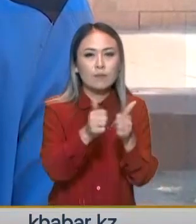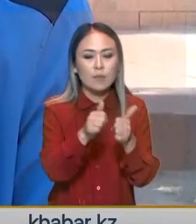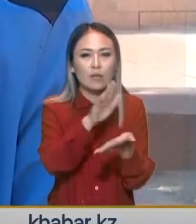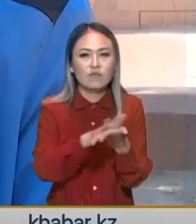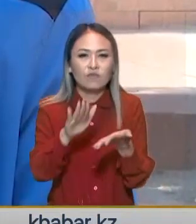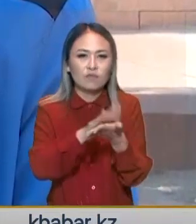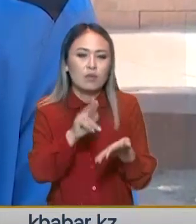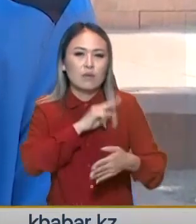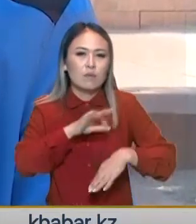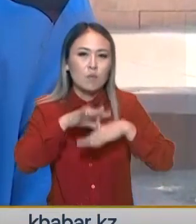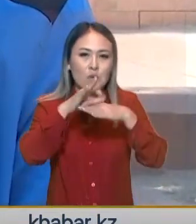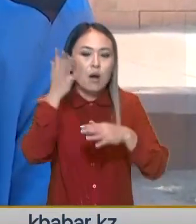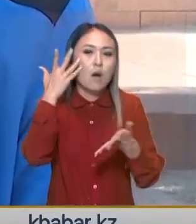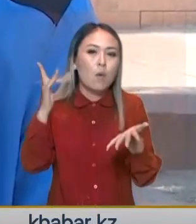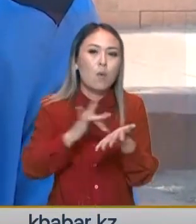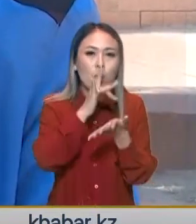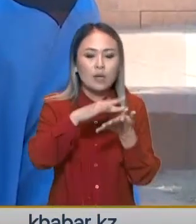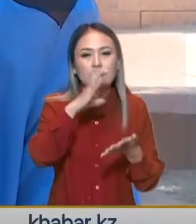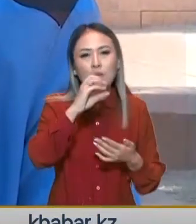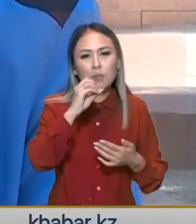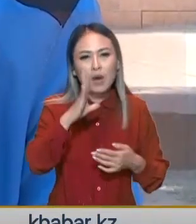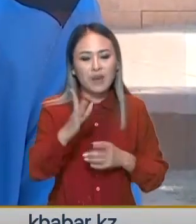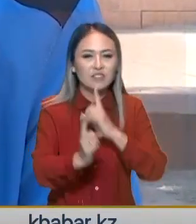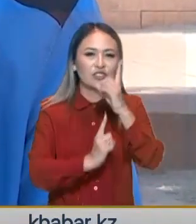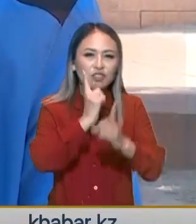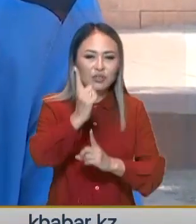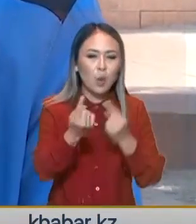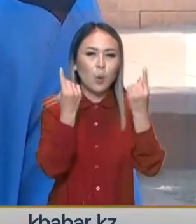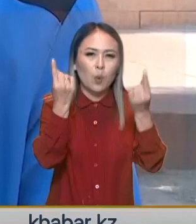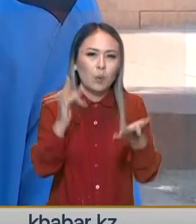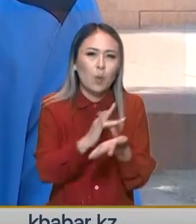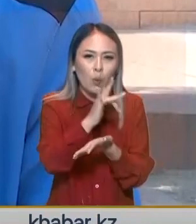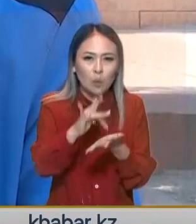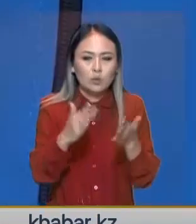жұмыстары жүргізіледі. Ал қалалық жерлерде, мысалға Сәтпаев, Жезқазған сияқты ірі қалаларымызда